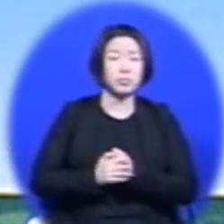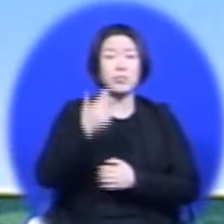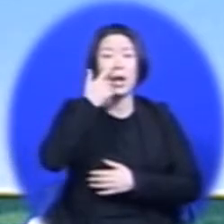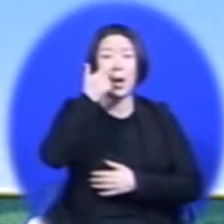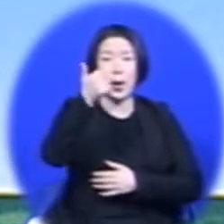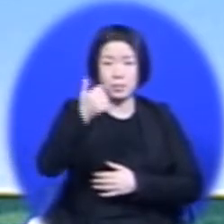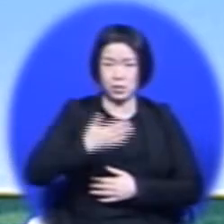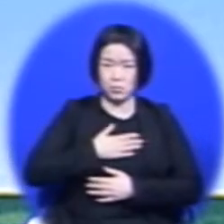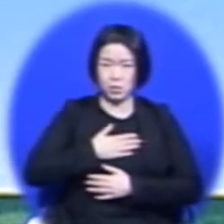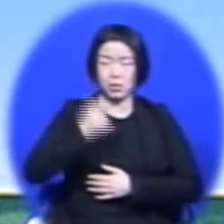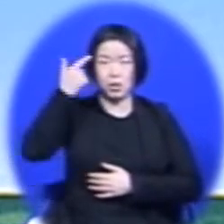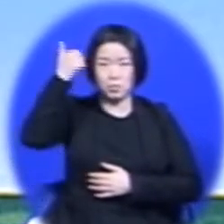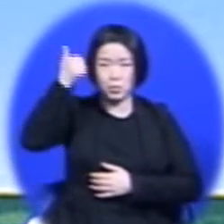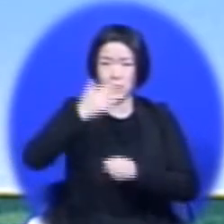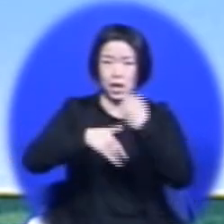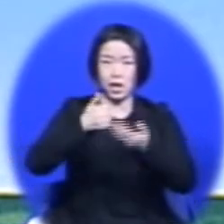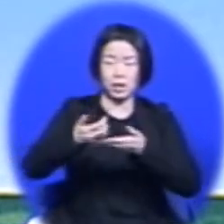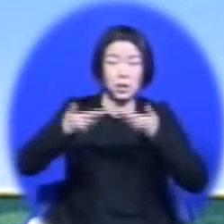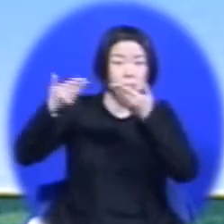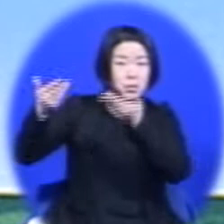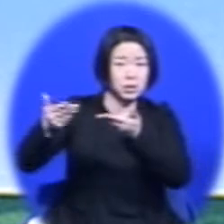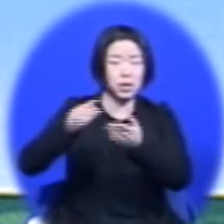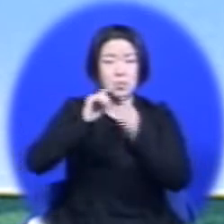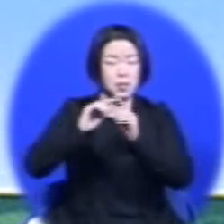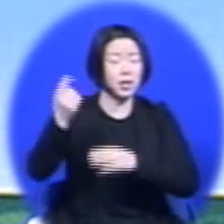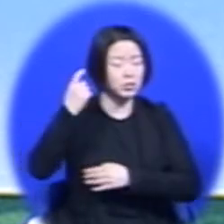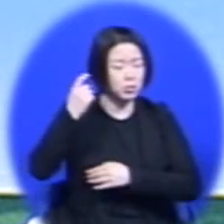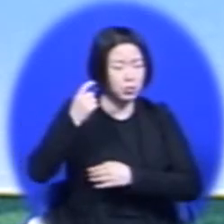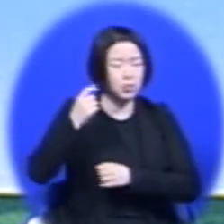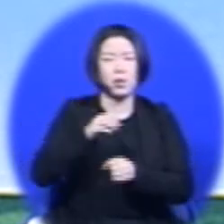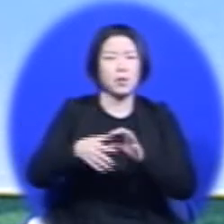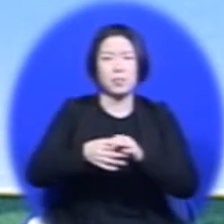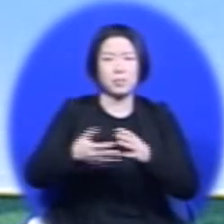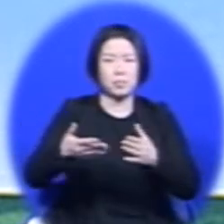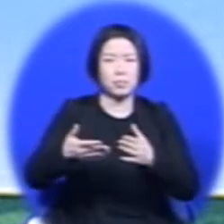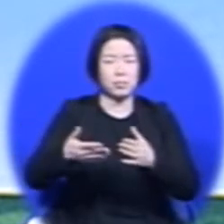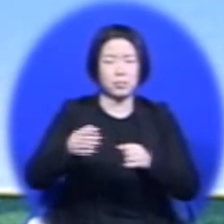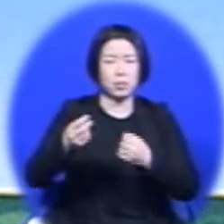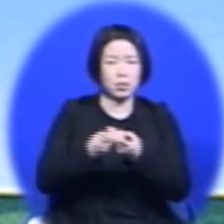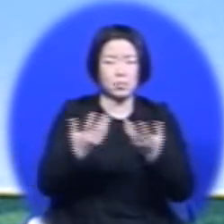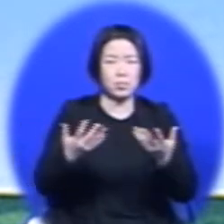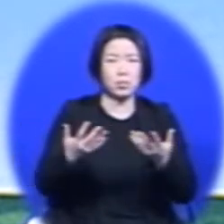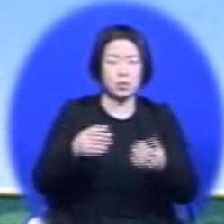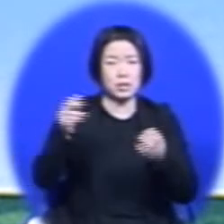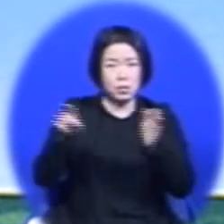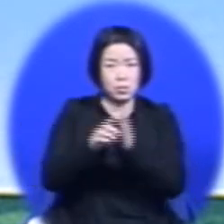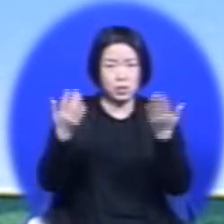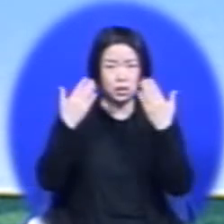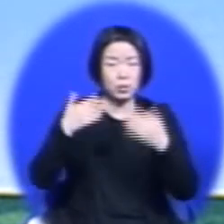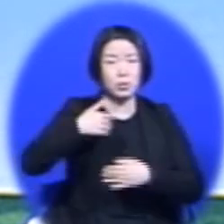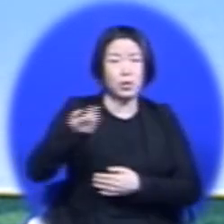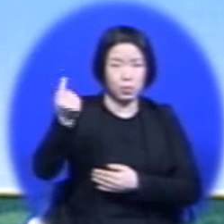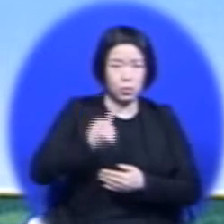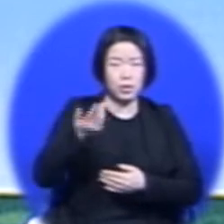아버님이 저를 목사로 하나님께 바쳤다고 했기 때문에 할 수 없이 신학교를 왔지만 저는 교회 생활이